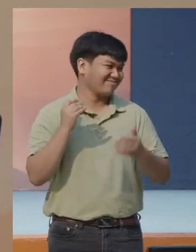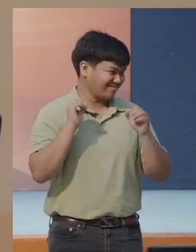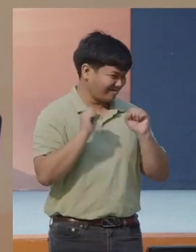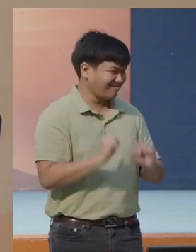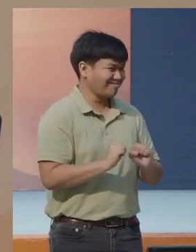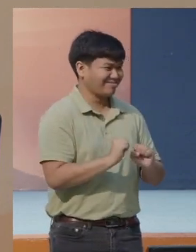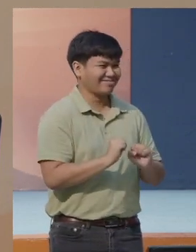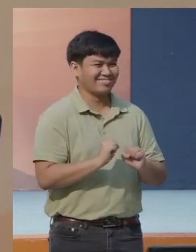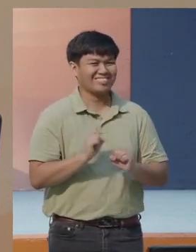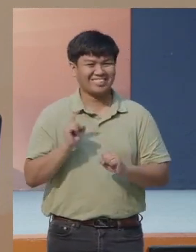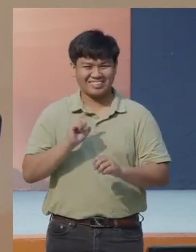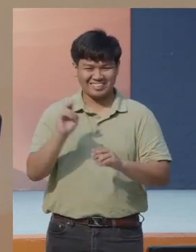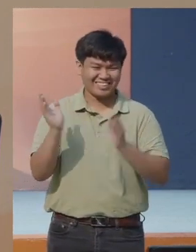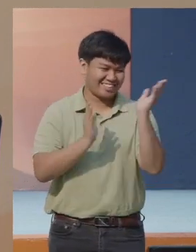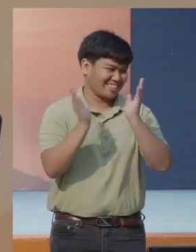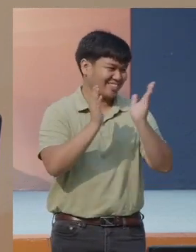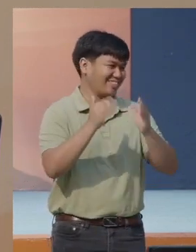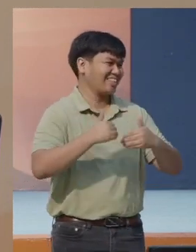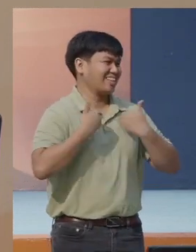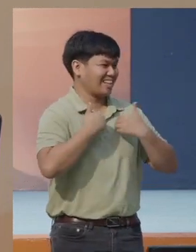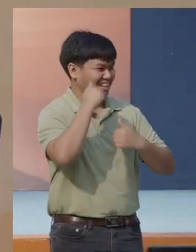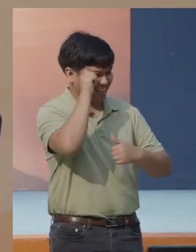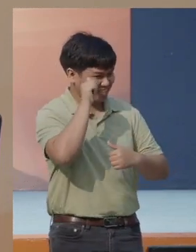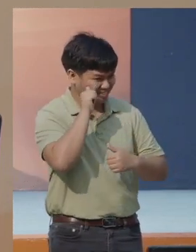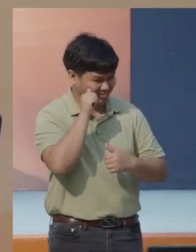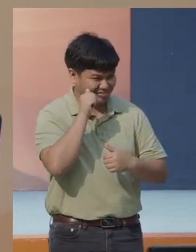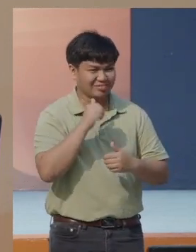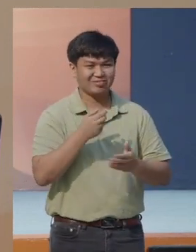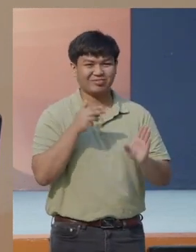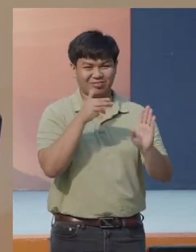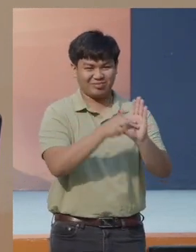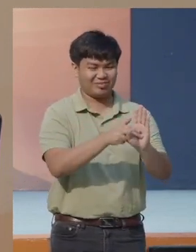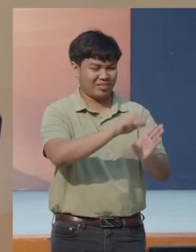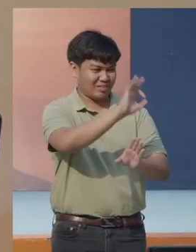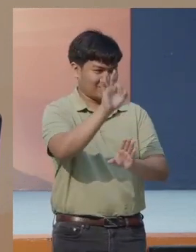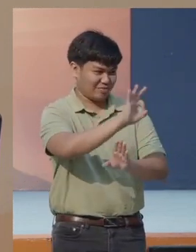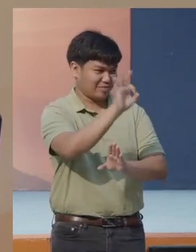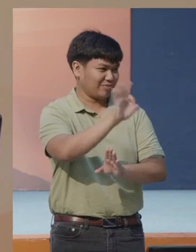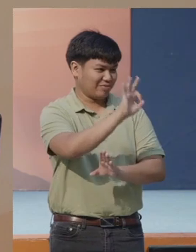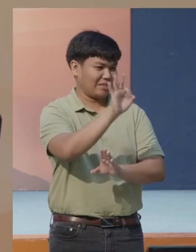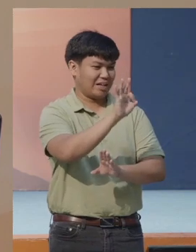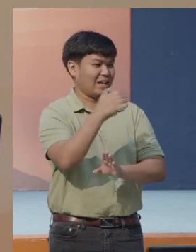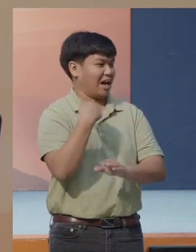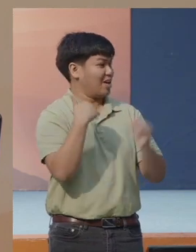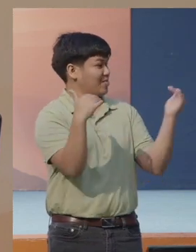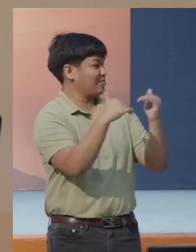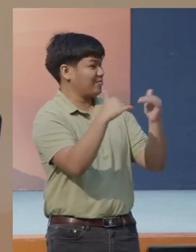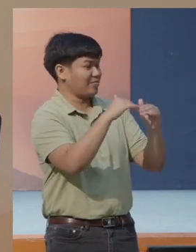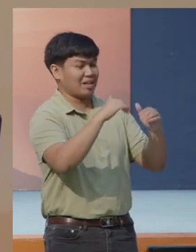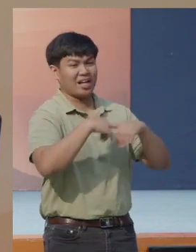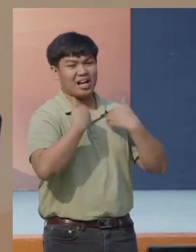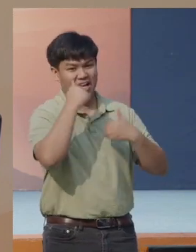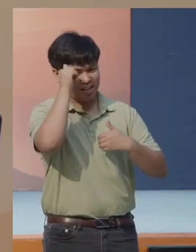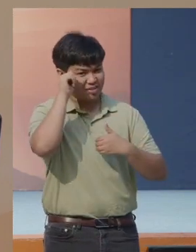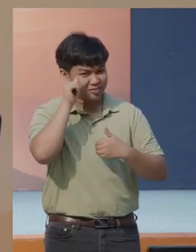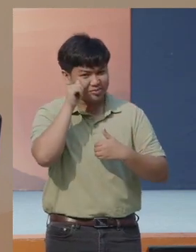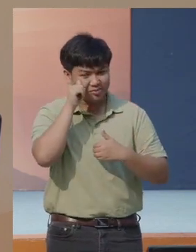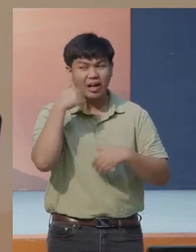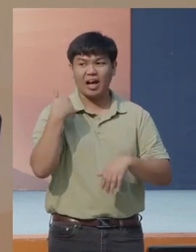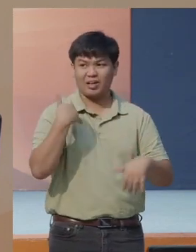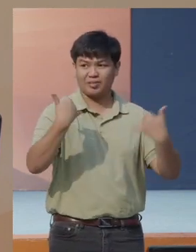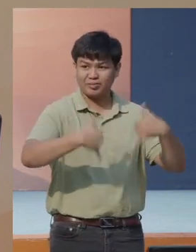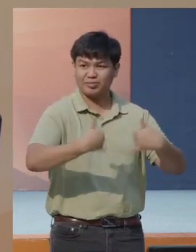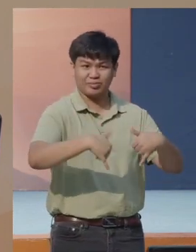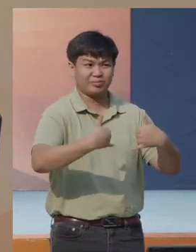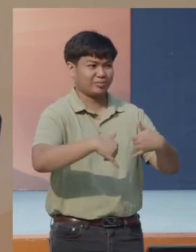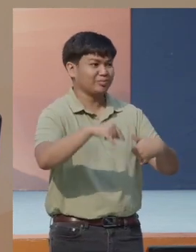ko rin, yung dalawa kong anak, so please, come on over, join us every Friday. At bukod pa dyan, meron din kaming sports